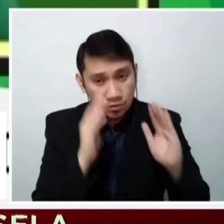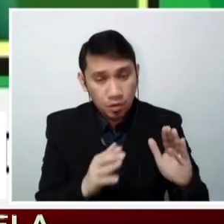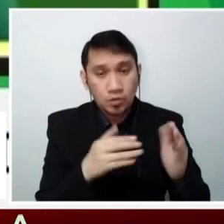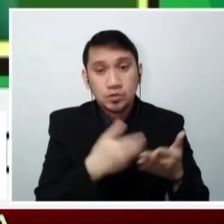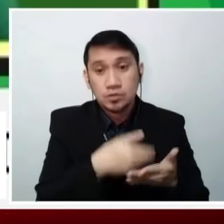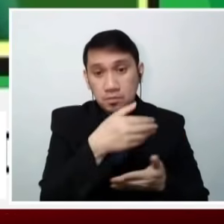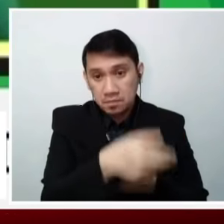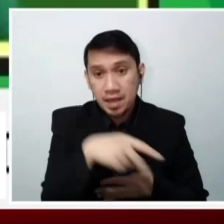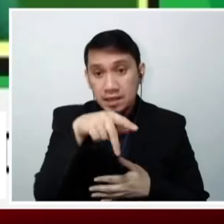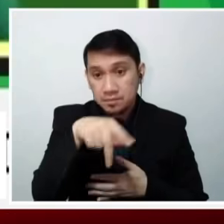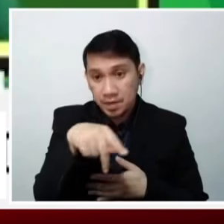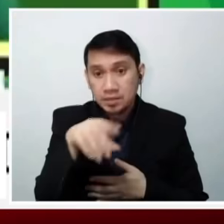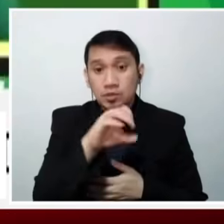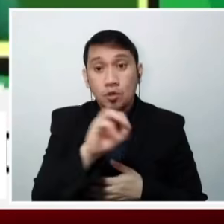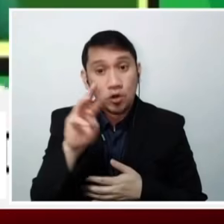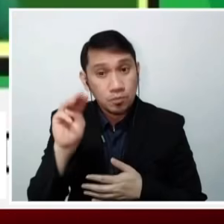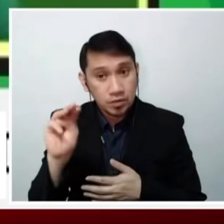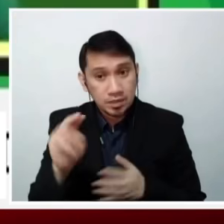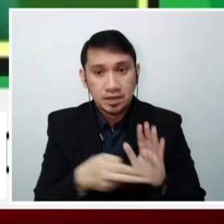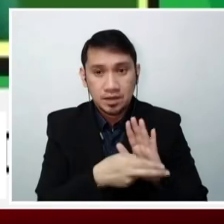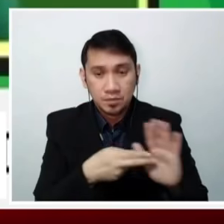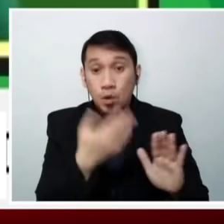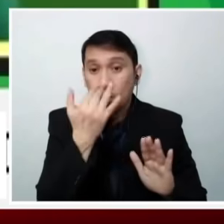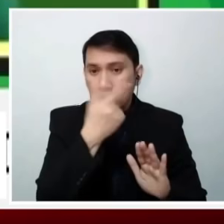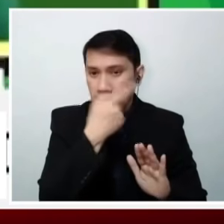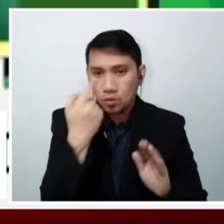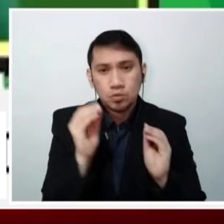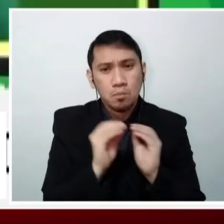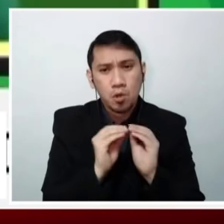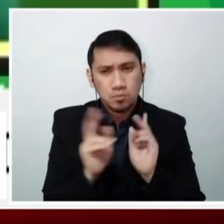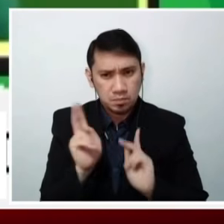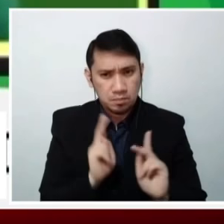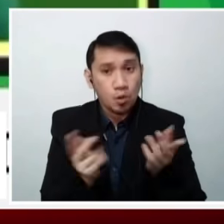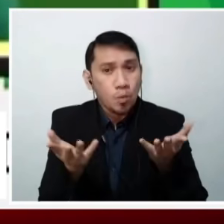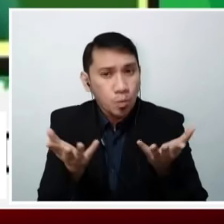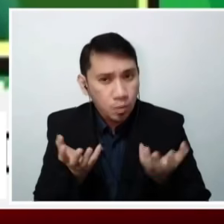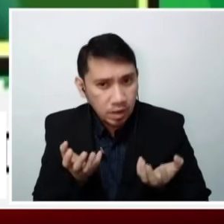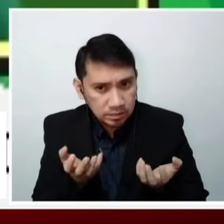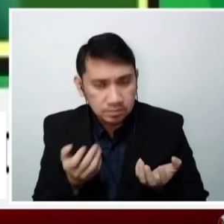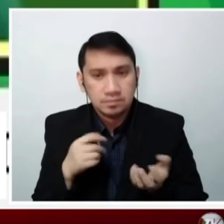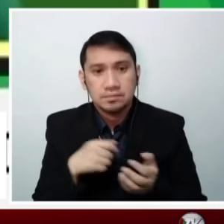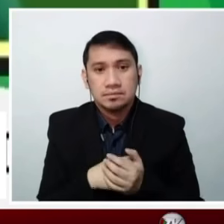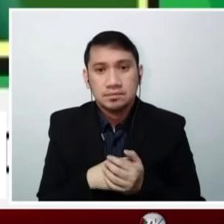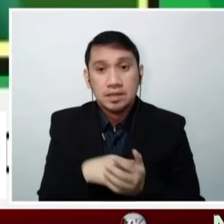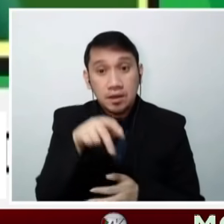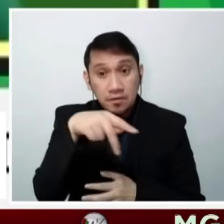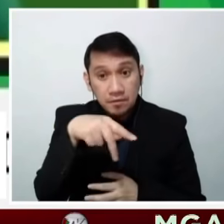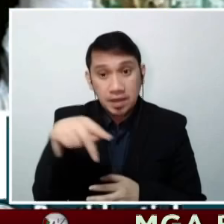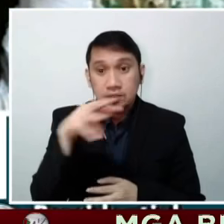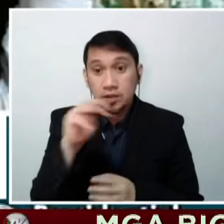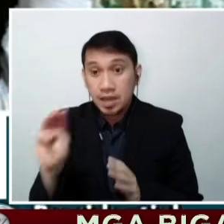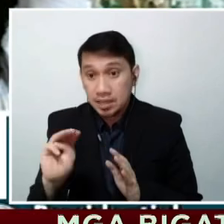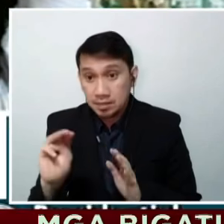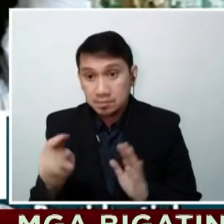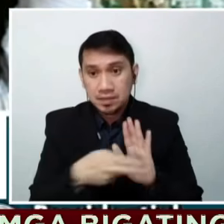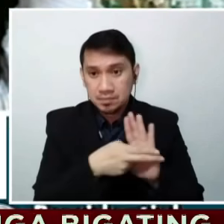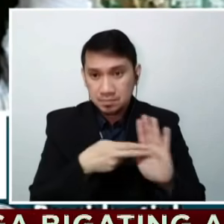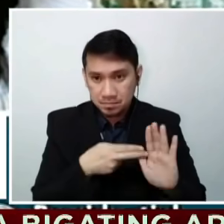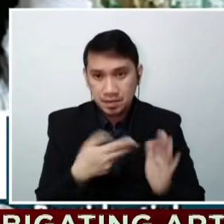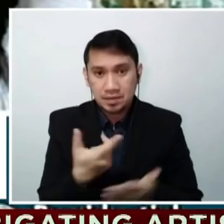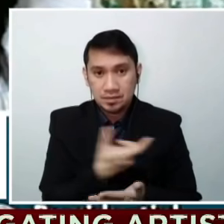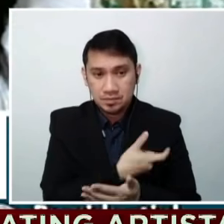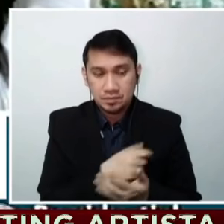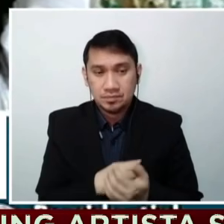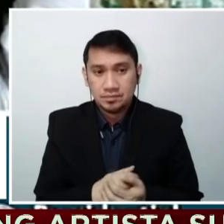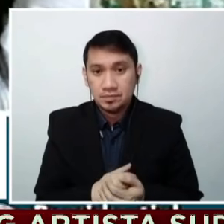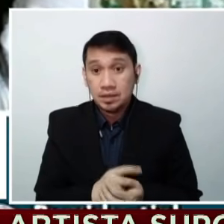is high interest in Pfizer and Moderna. Sino bang ayaw ng